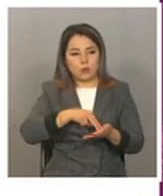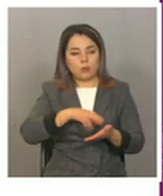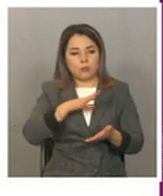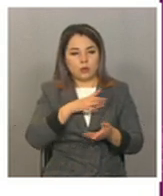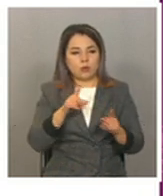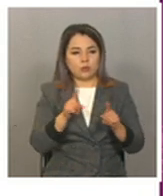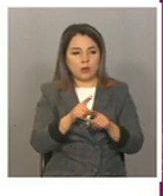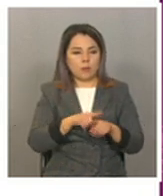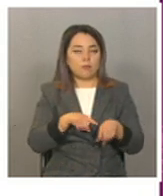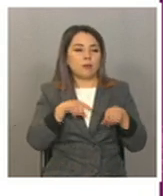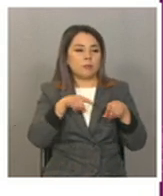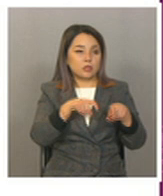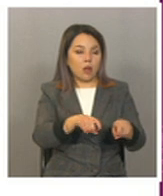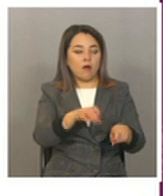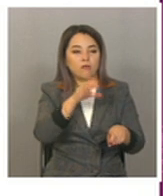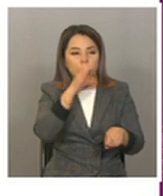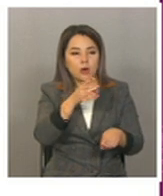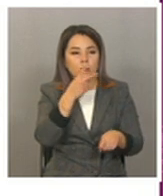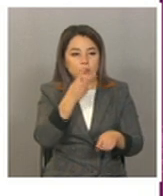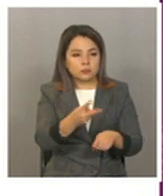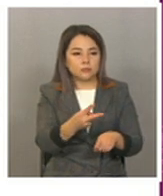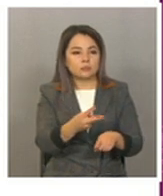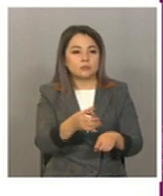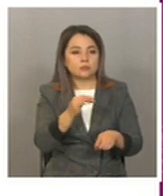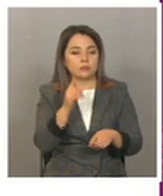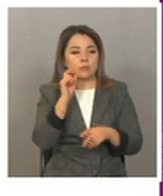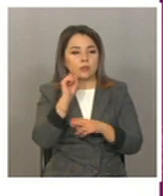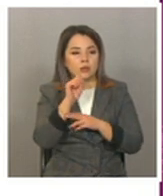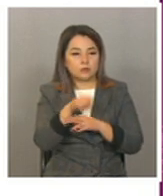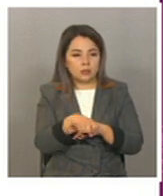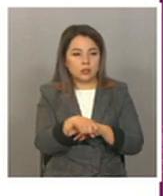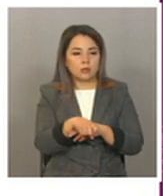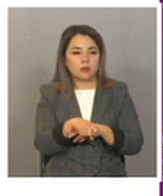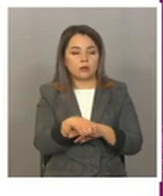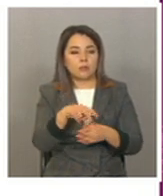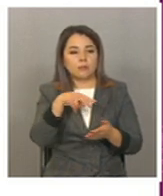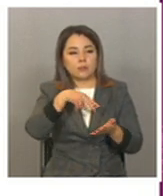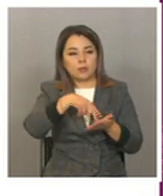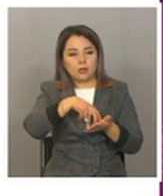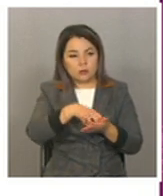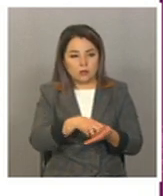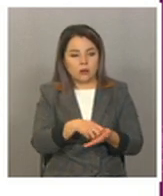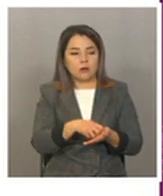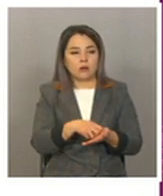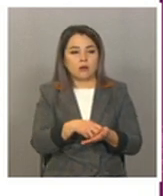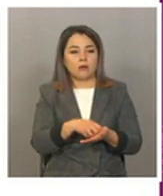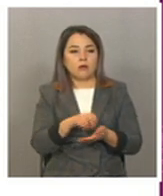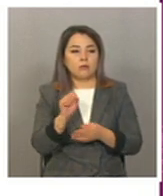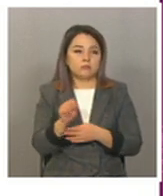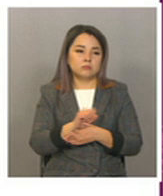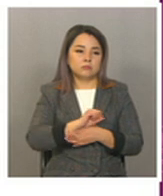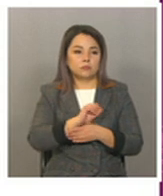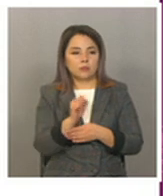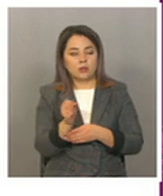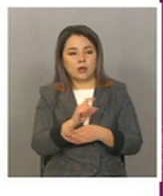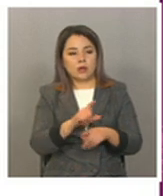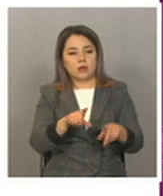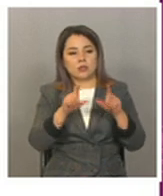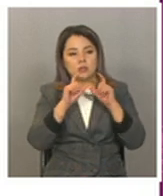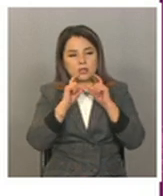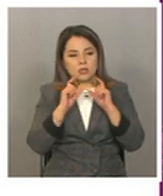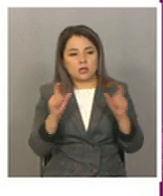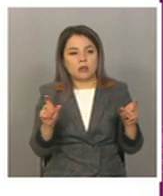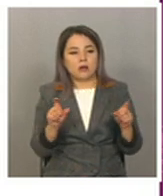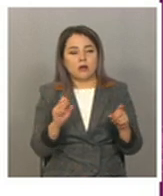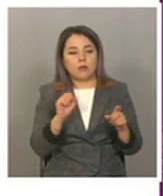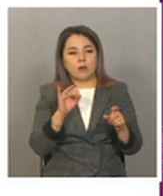он подбежал к волчице и согнулся в три погибели, закачался, корчась в немом крике.